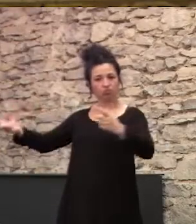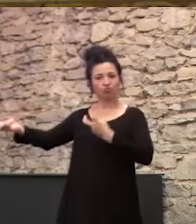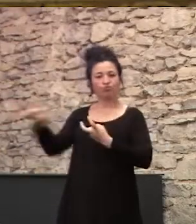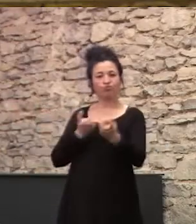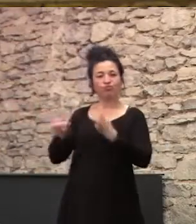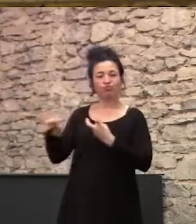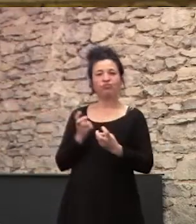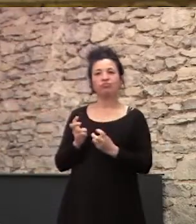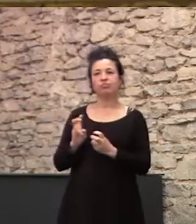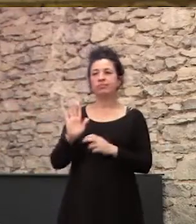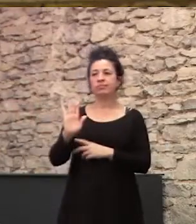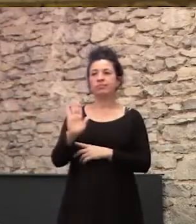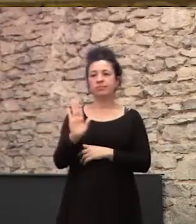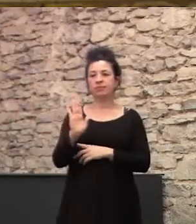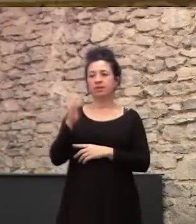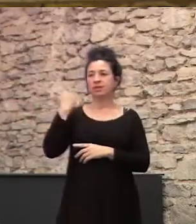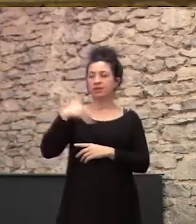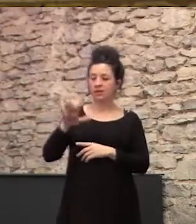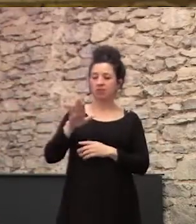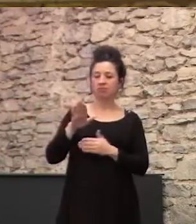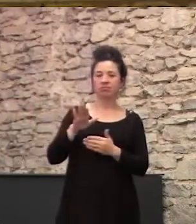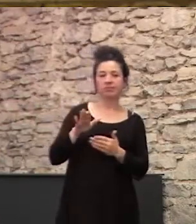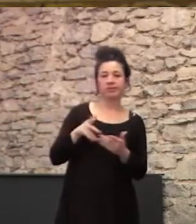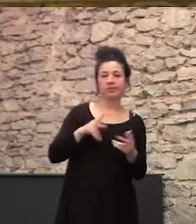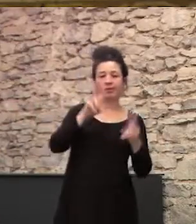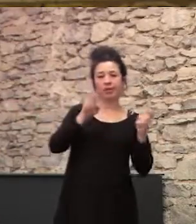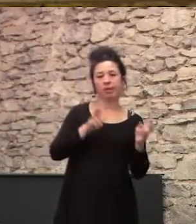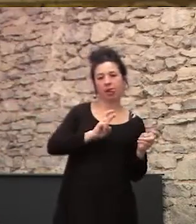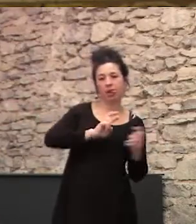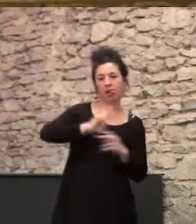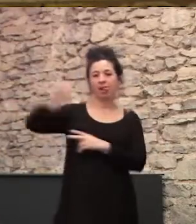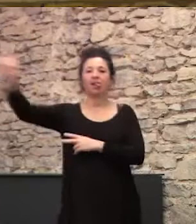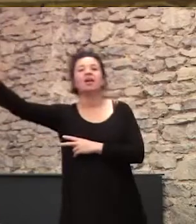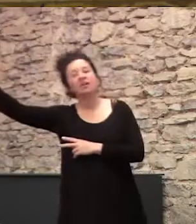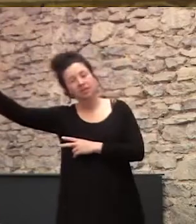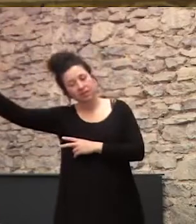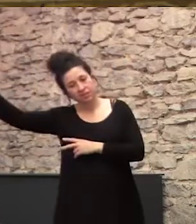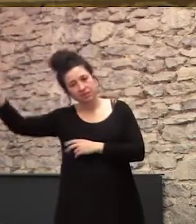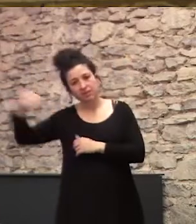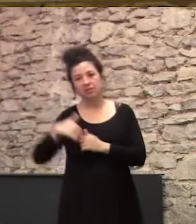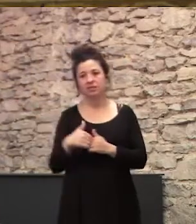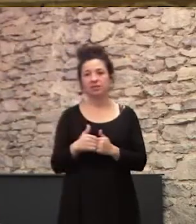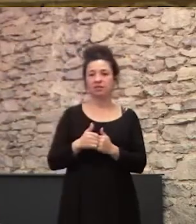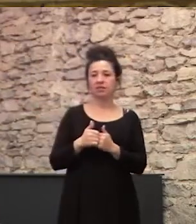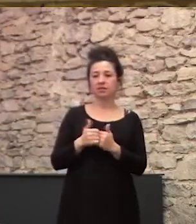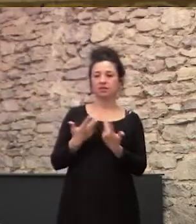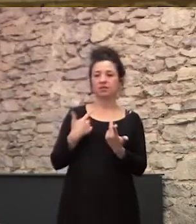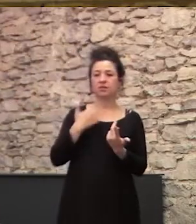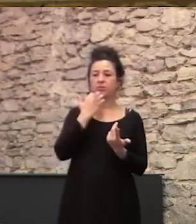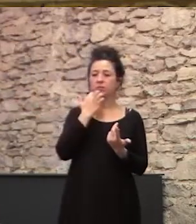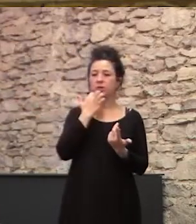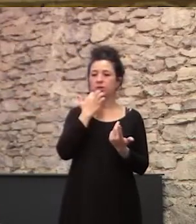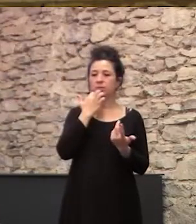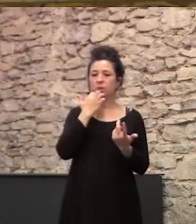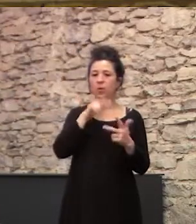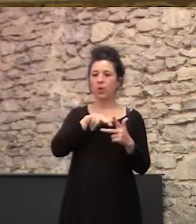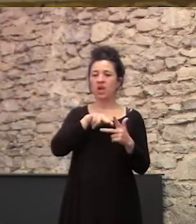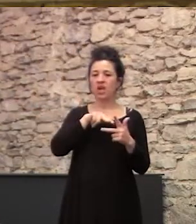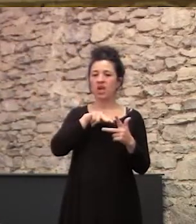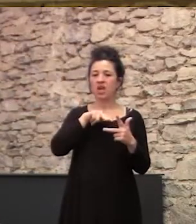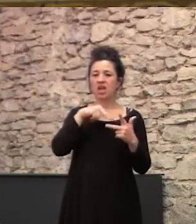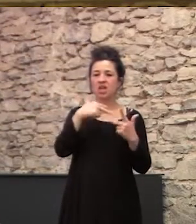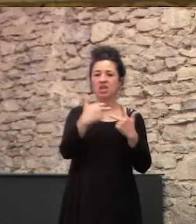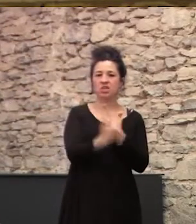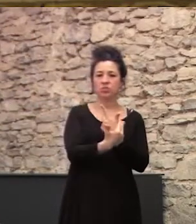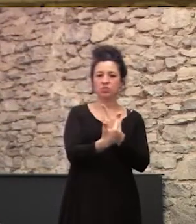oroar, eske ja jonden gara beste gai batera eta ja da pixka bat euskararen egoerak bera baldintzatzen dituen gauza batzuk